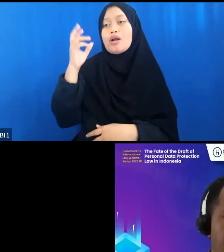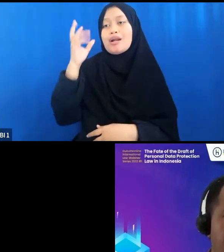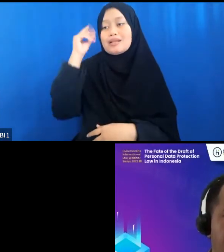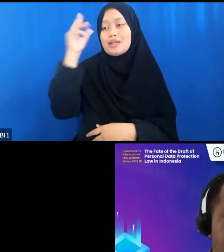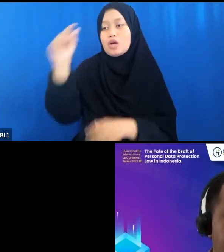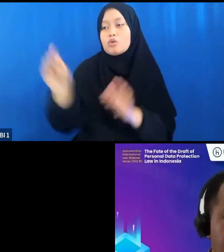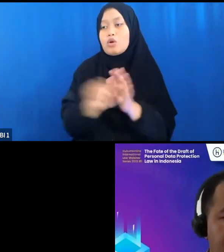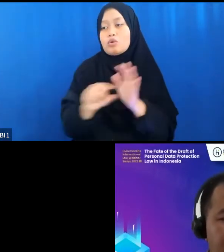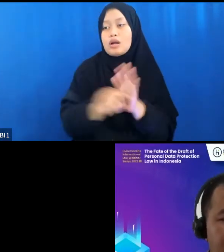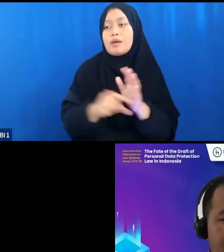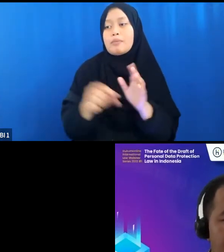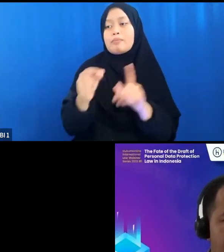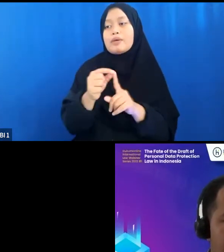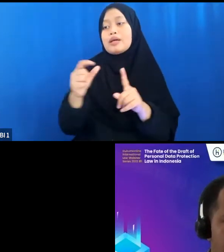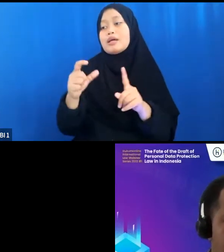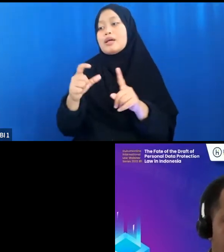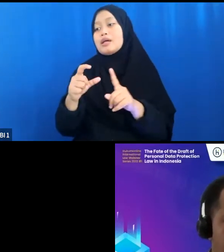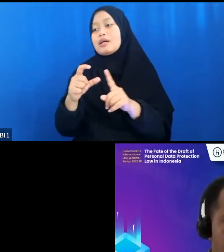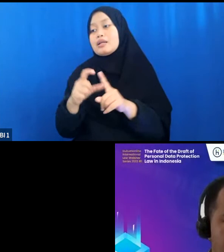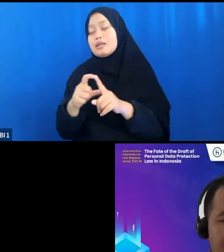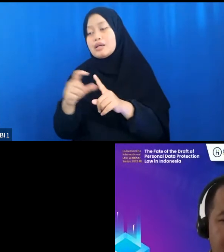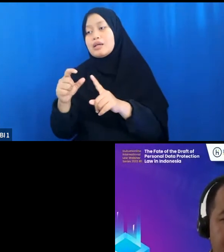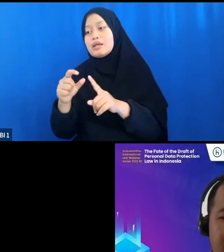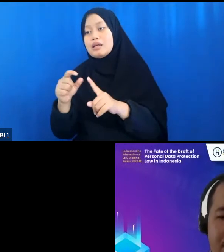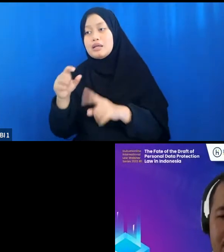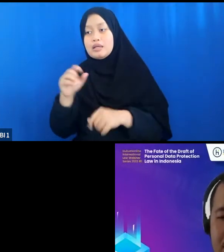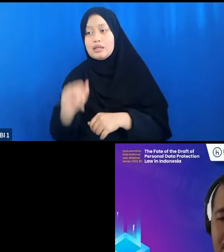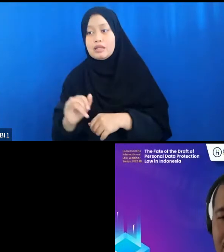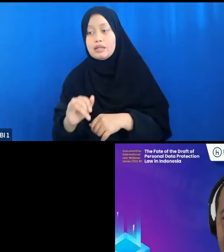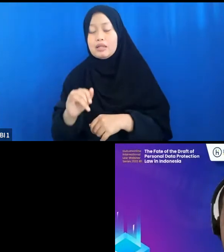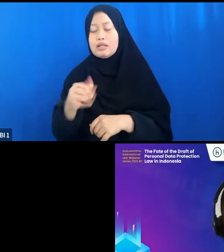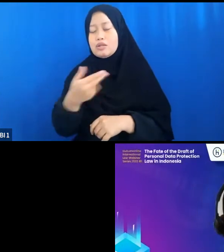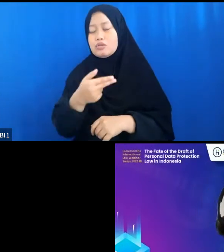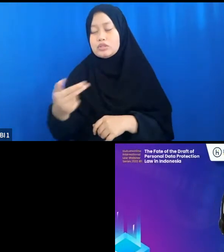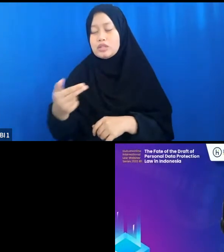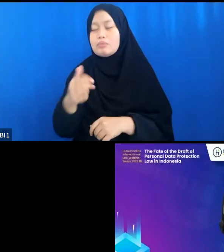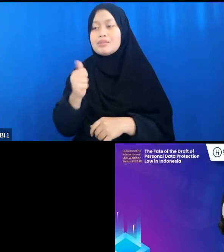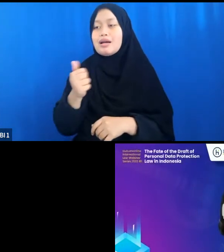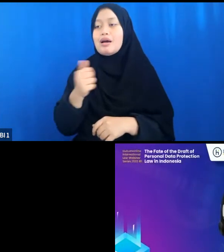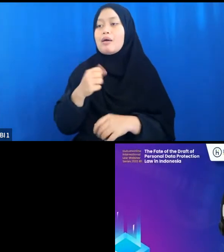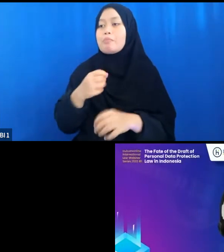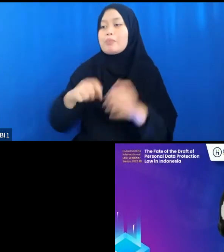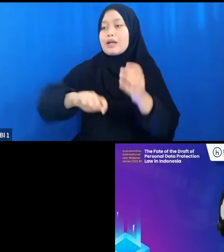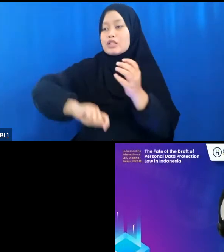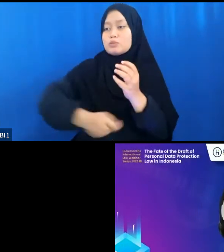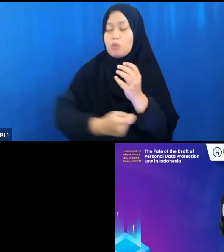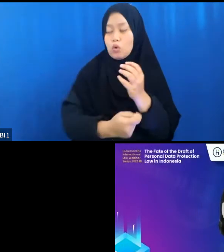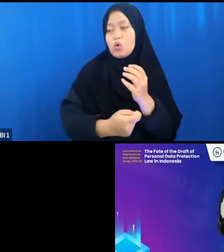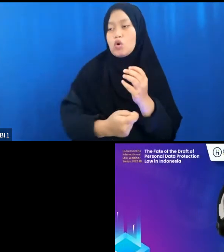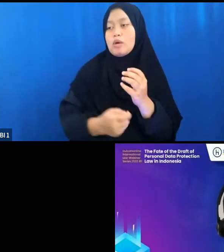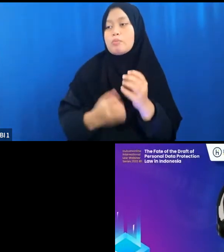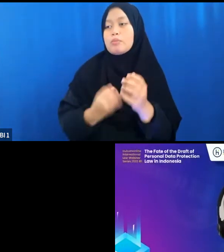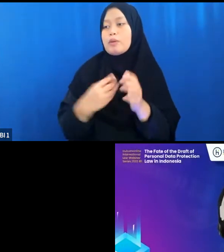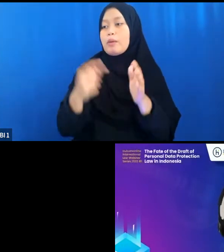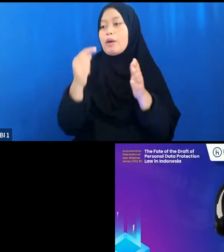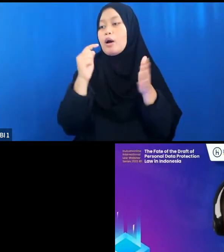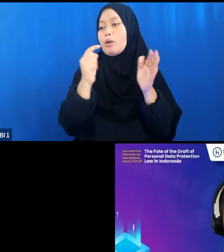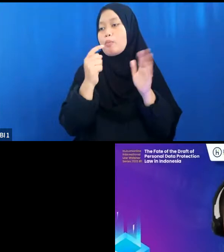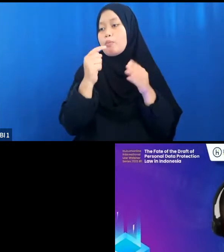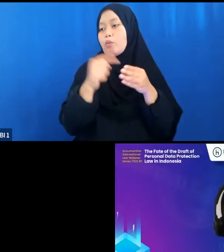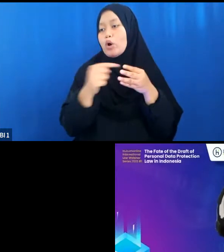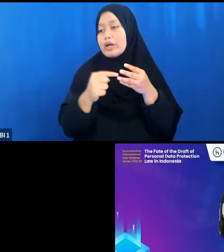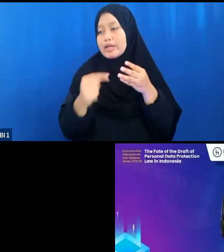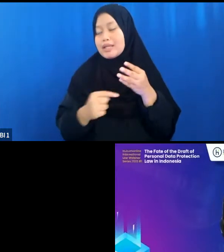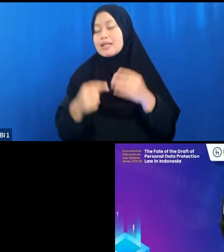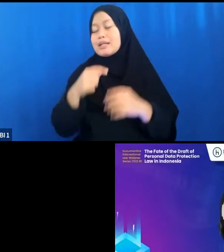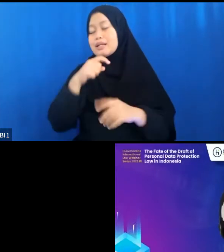kurang lebih pointer pointer sini akan dibahas dan mungkin juga Mas Kosasih bisa merespon beberapa pointers yang tadi yang disampaikan oleh pasien